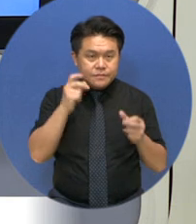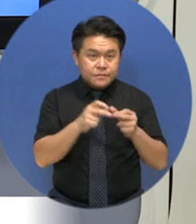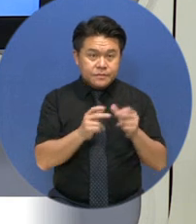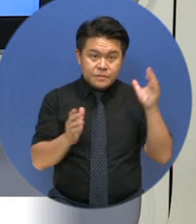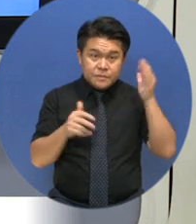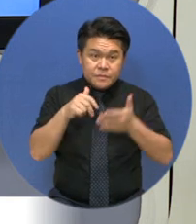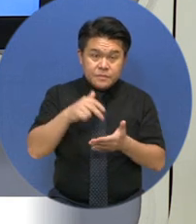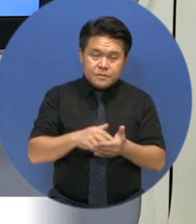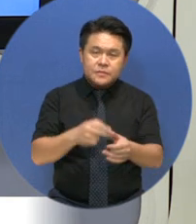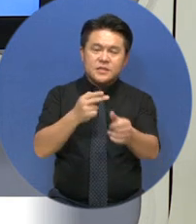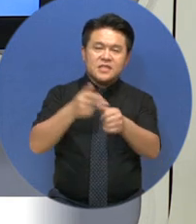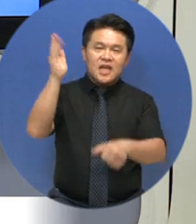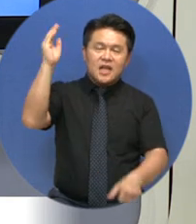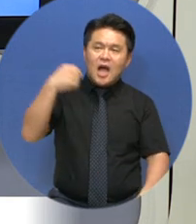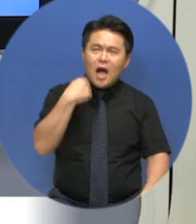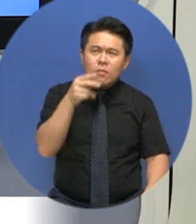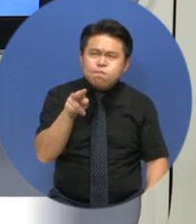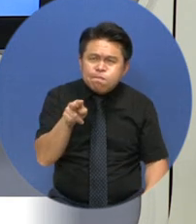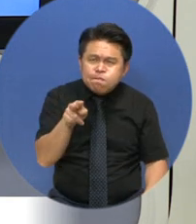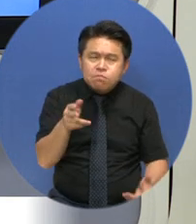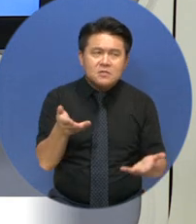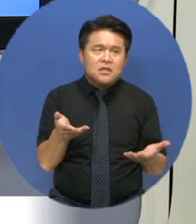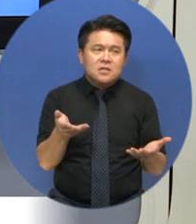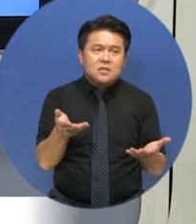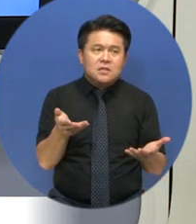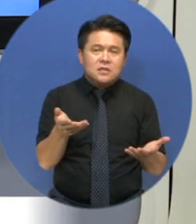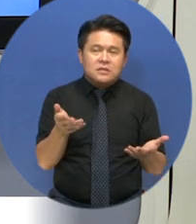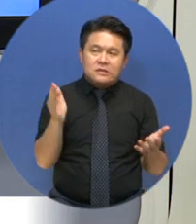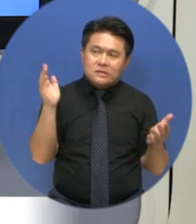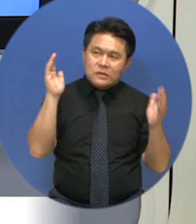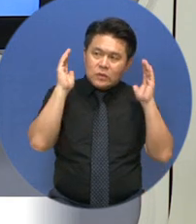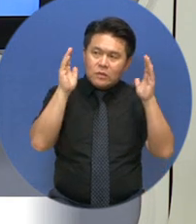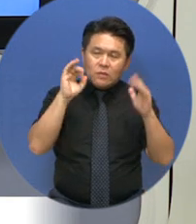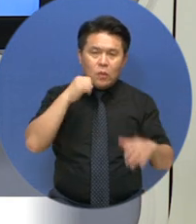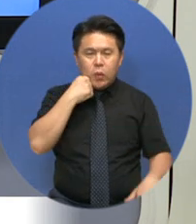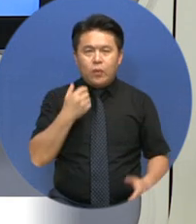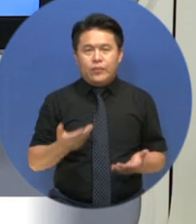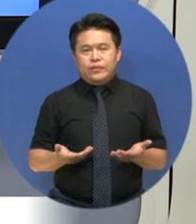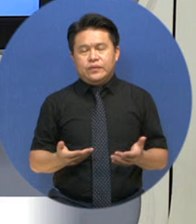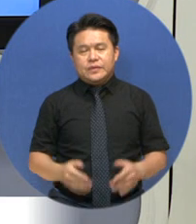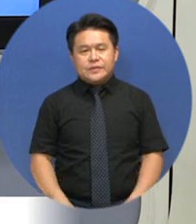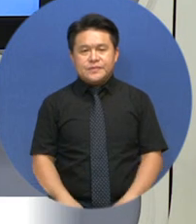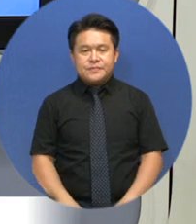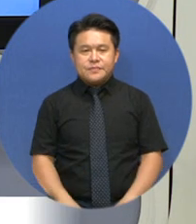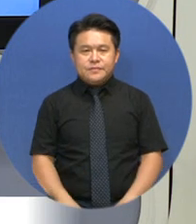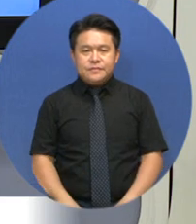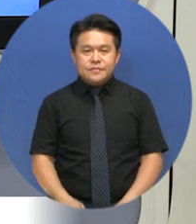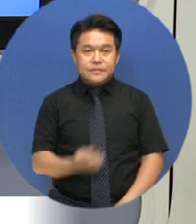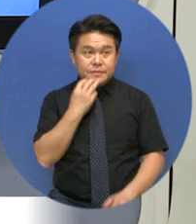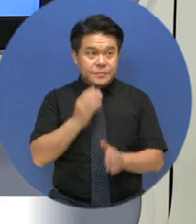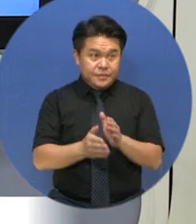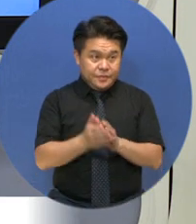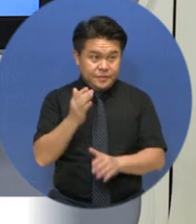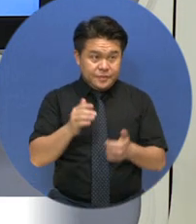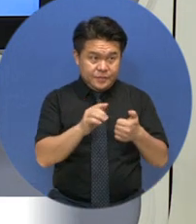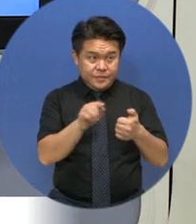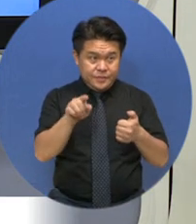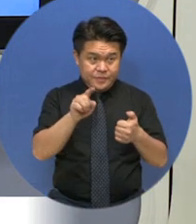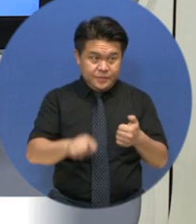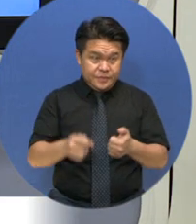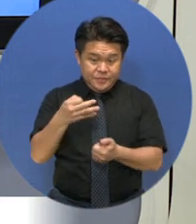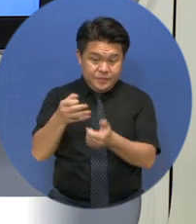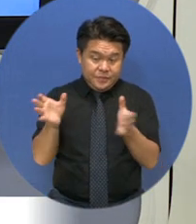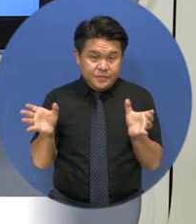입모양을 볼 수 없어 학교 수업에서 소외될 수밖에 없는 실정입니다 이에 서울시 50 플러스 재단이